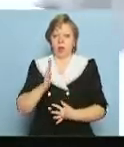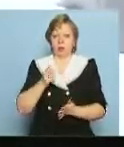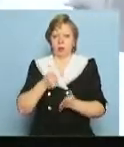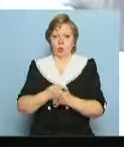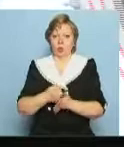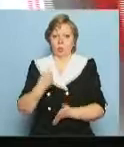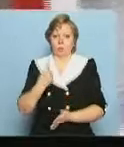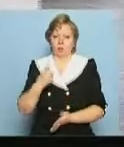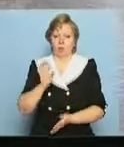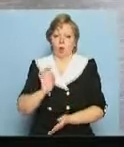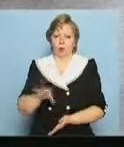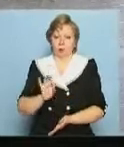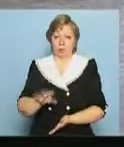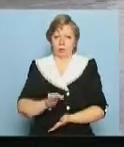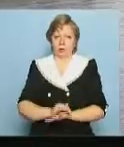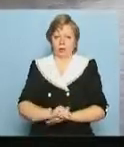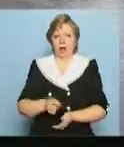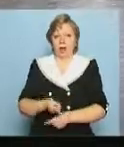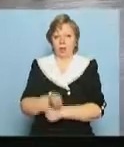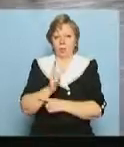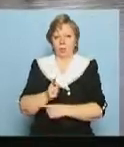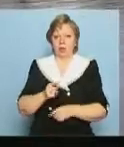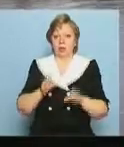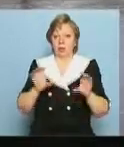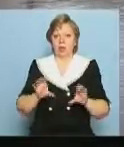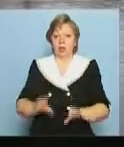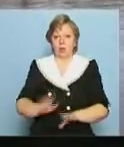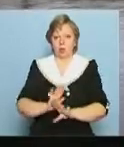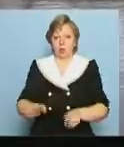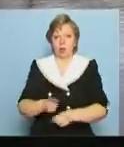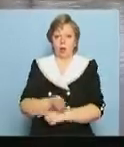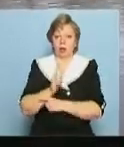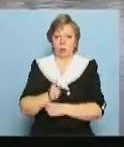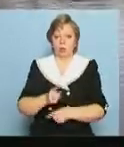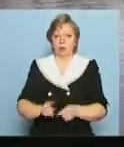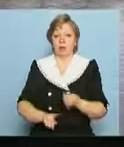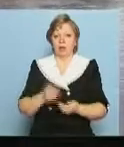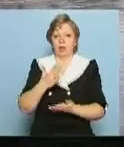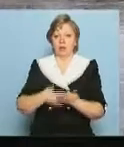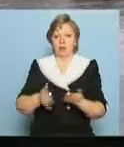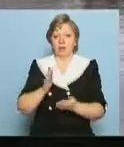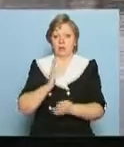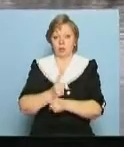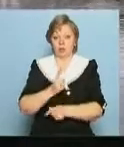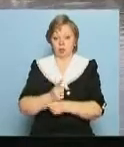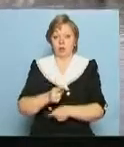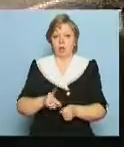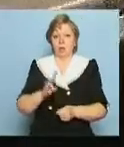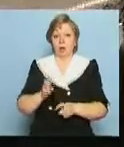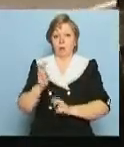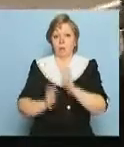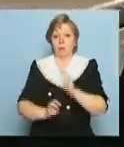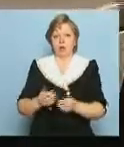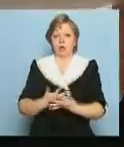до 1 октября. Рыбалка вне закона. В Удмуртии с этой недели установлен запрет на промышленный лов рыбы. А с 25